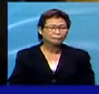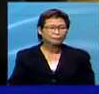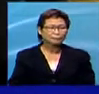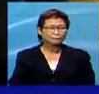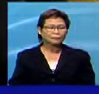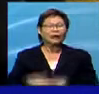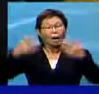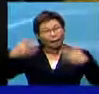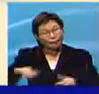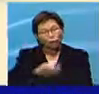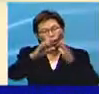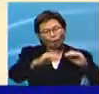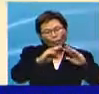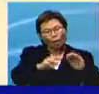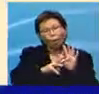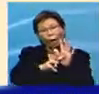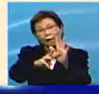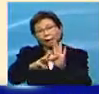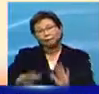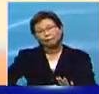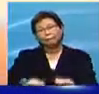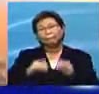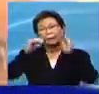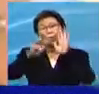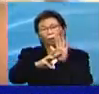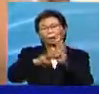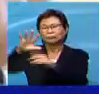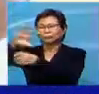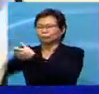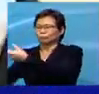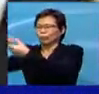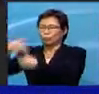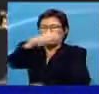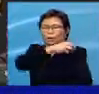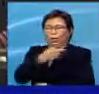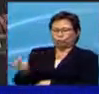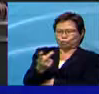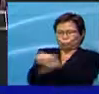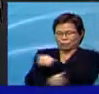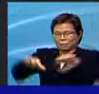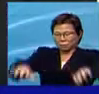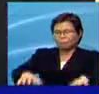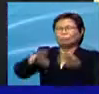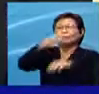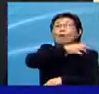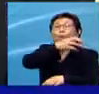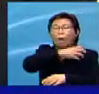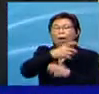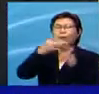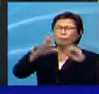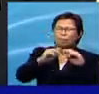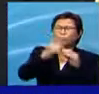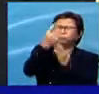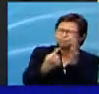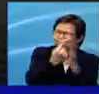Ini disusuli dengan mesyuarat peringkat delegasi yang juga melibatkan beberapa pegawai kanan kedua-dua negara. Mesyuarat berlangsung kira-kira sejam itu turut